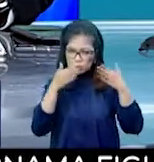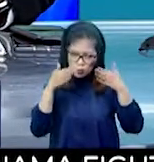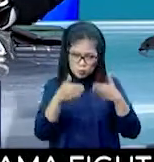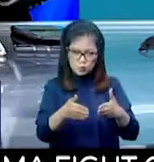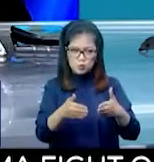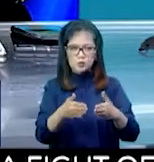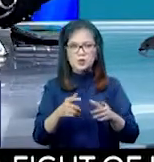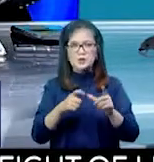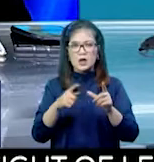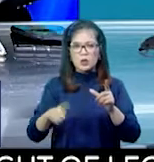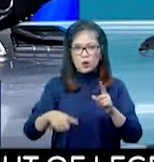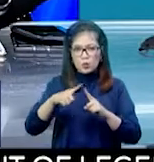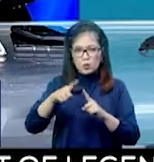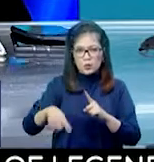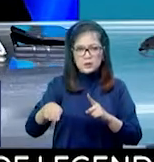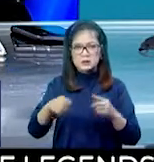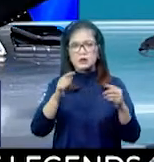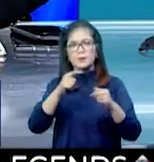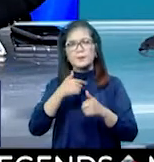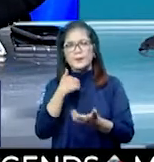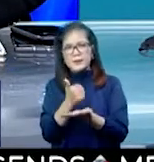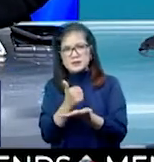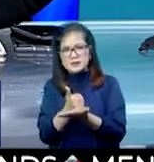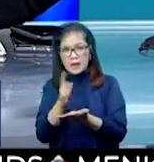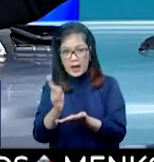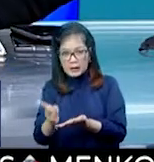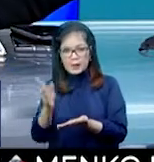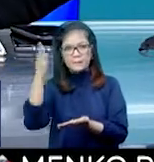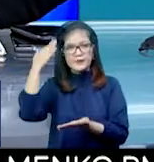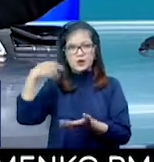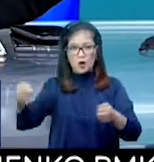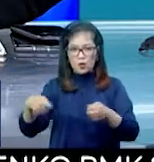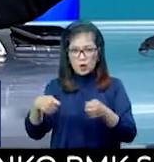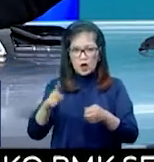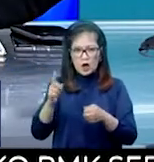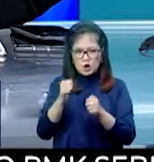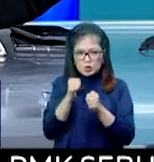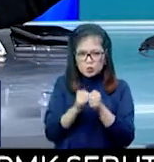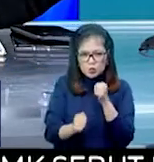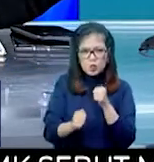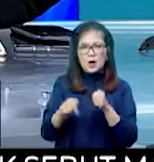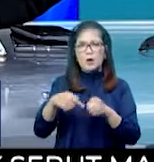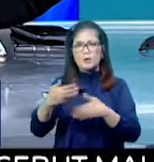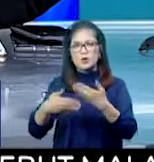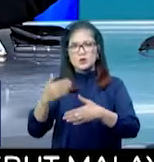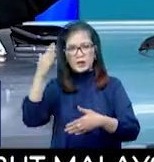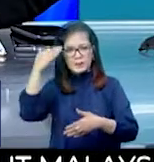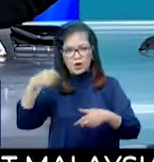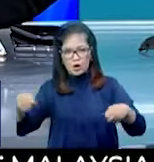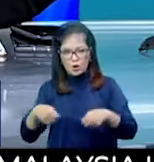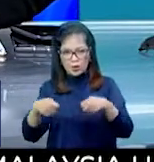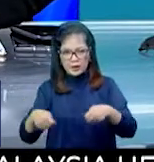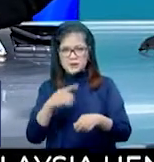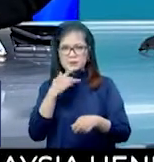akan bertugas memastikan ketersediaan minyak goreng curah dan mencegah praktik kecurangan yang dilakukan para produsen minyak goreng seperti repacking